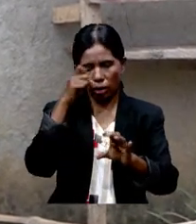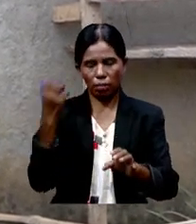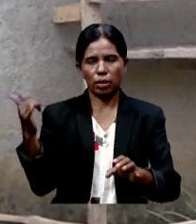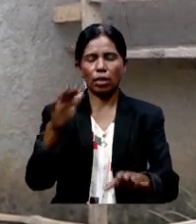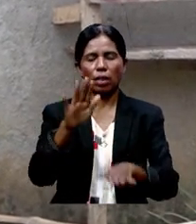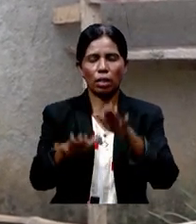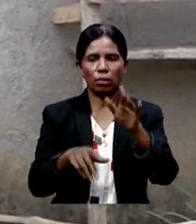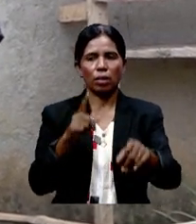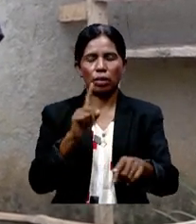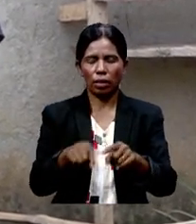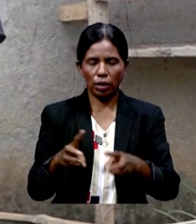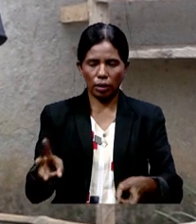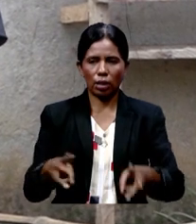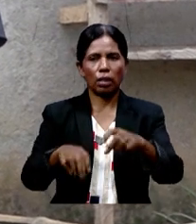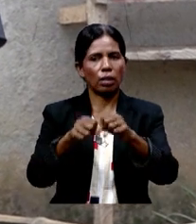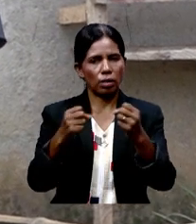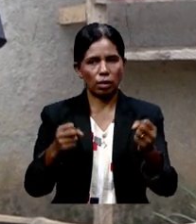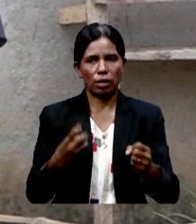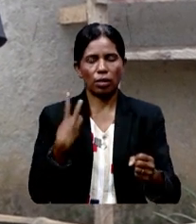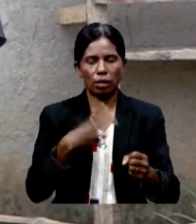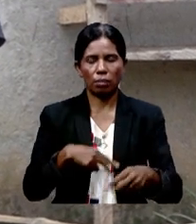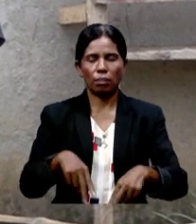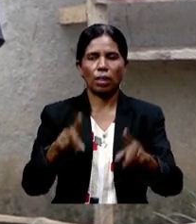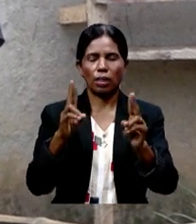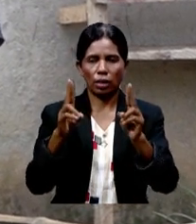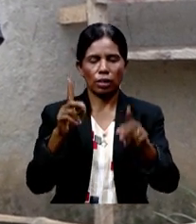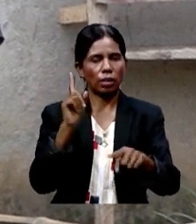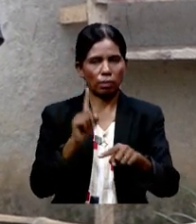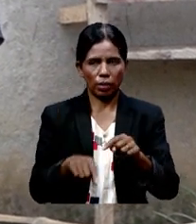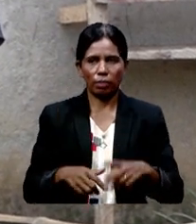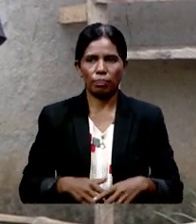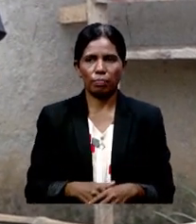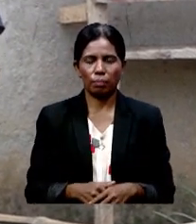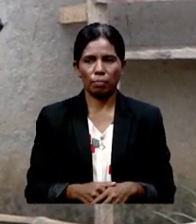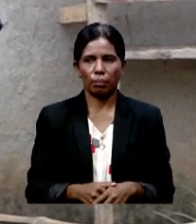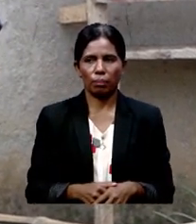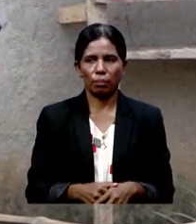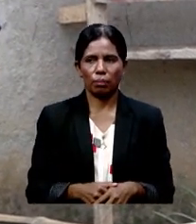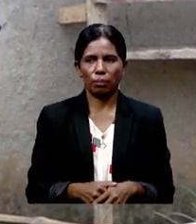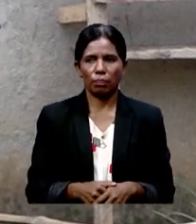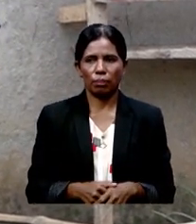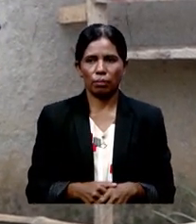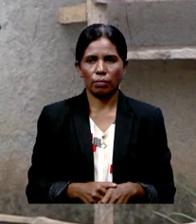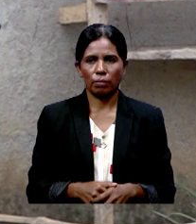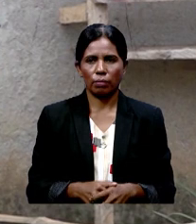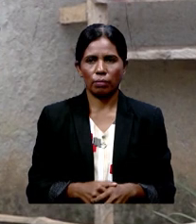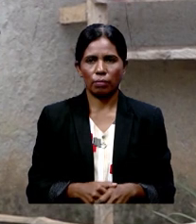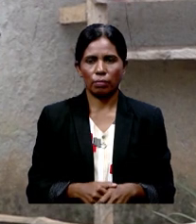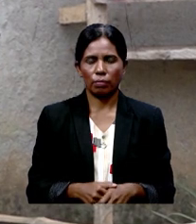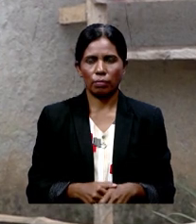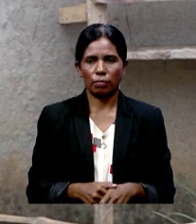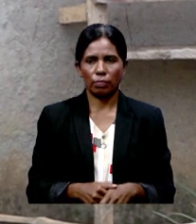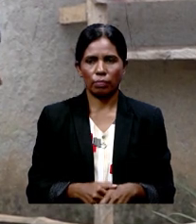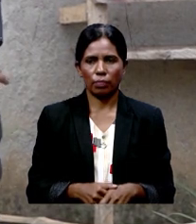diak dalan atan hansani ami bala lais la bele baba ni panhira dotor sira ini kisah sira bele asesu